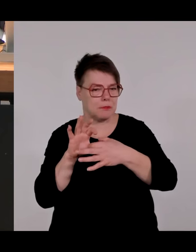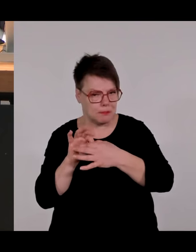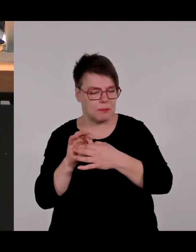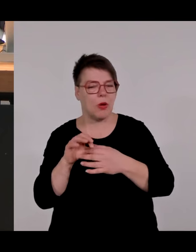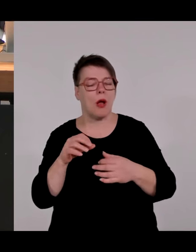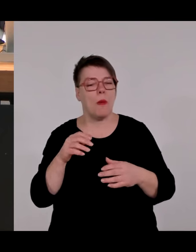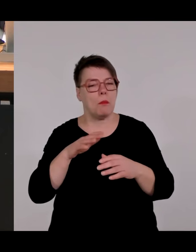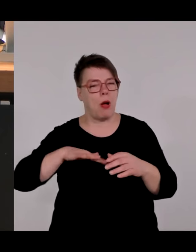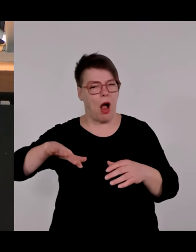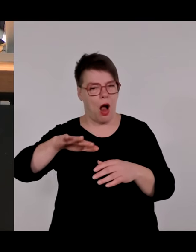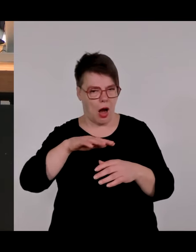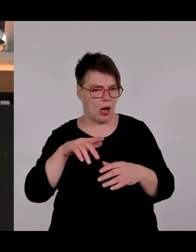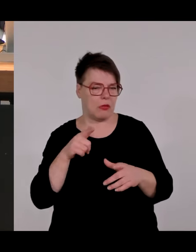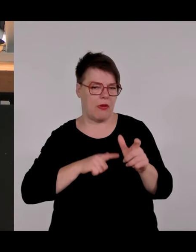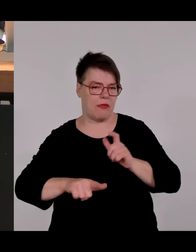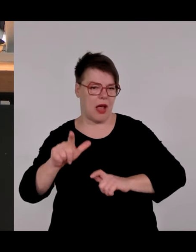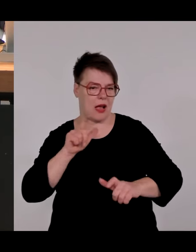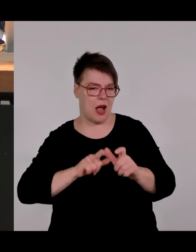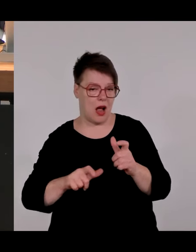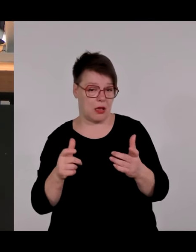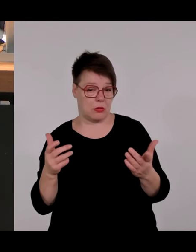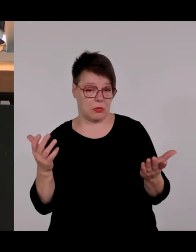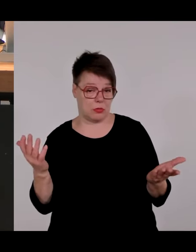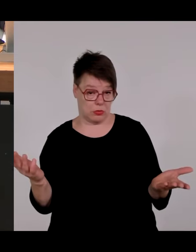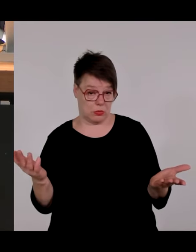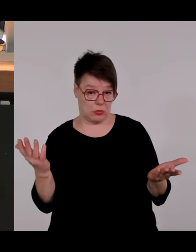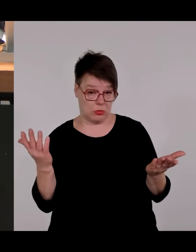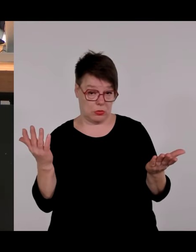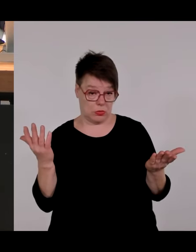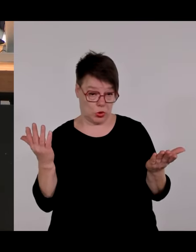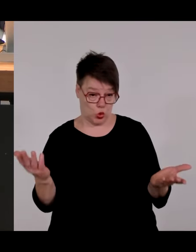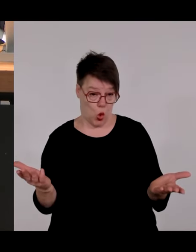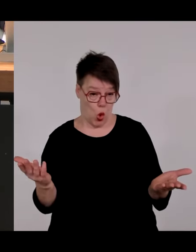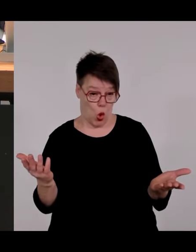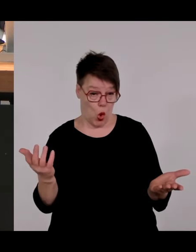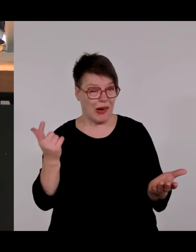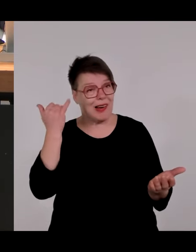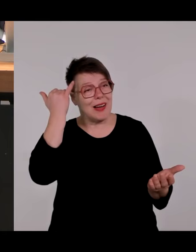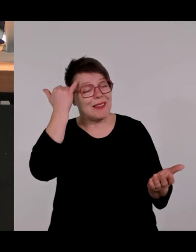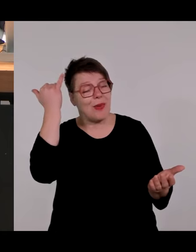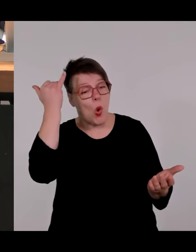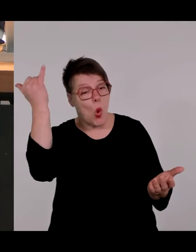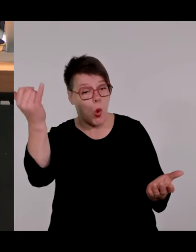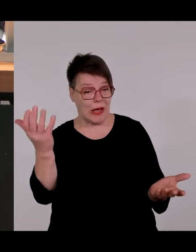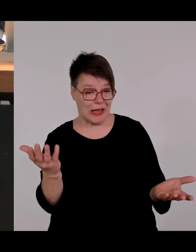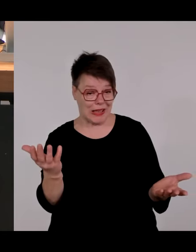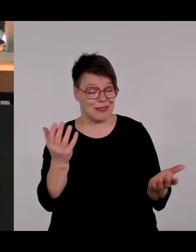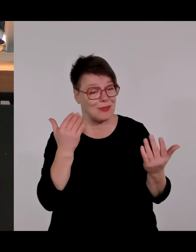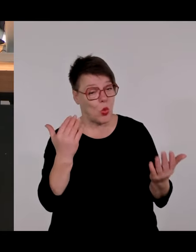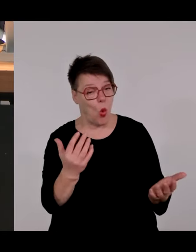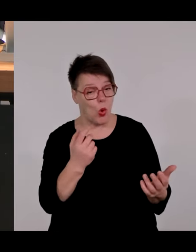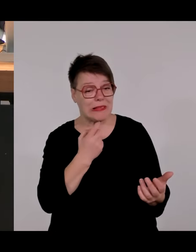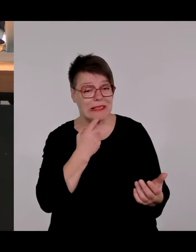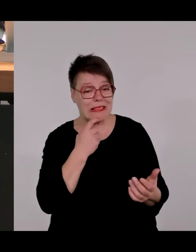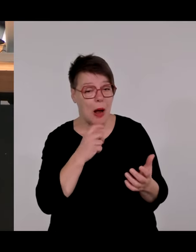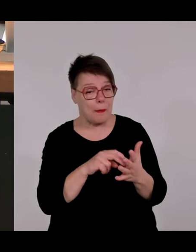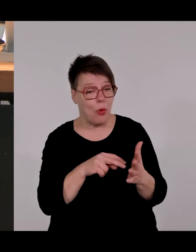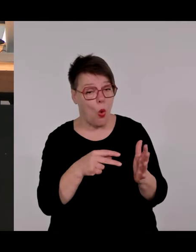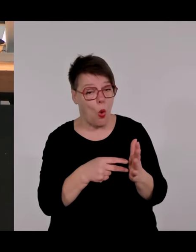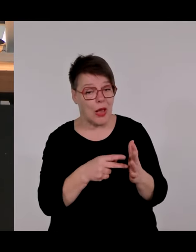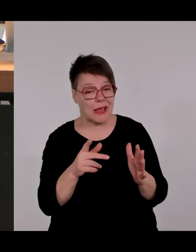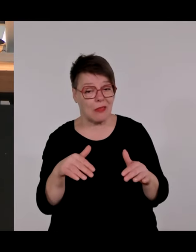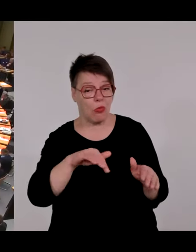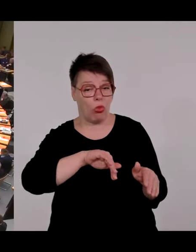und man mit allen Mitteln verhindern will, dass Rechtsstaatlichkeit durchgesetzt wird, dann läuft einiges falsch. Nicht nur bei den Grünen, sondern in Friedrichshain-Kreuzberg.